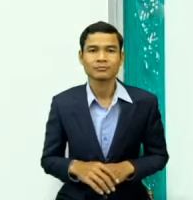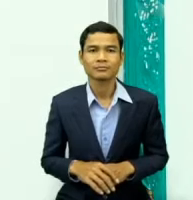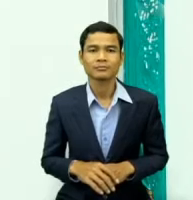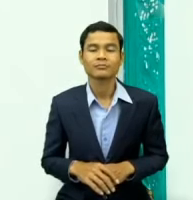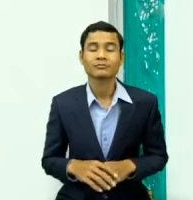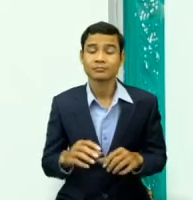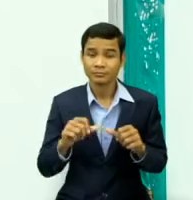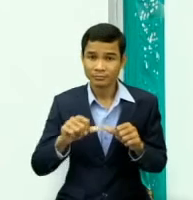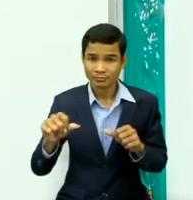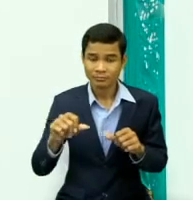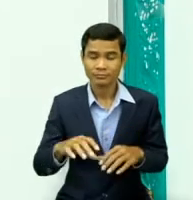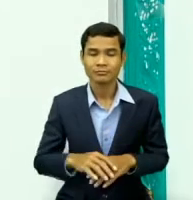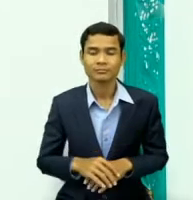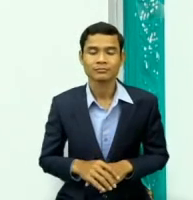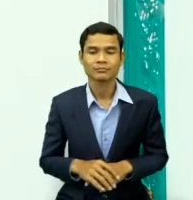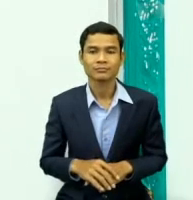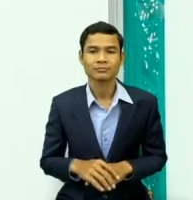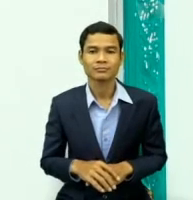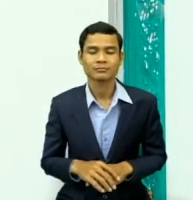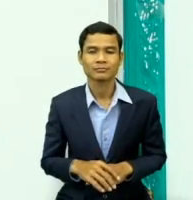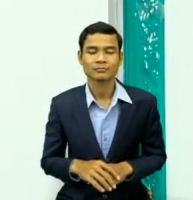chà bạn thấp tiết con